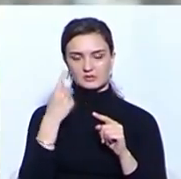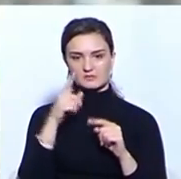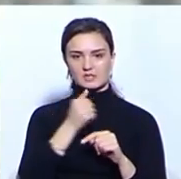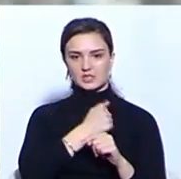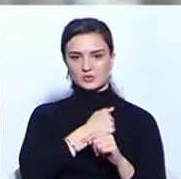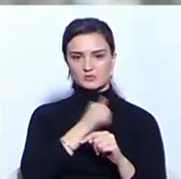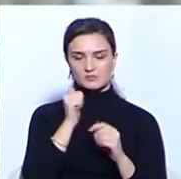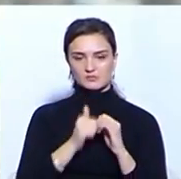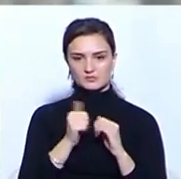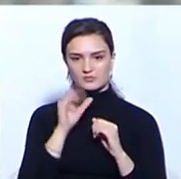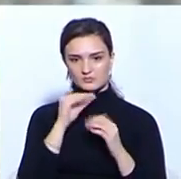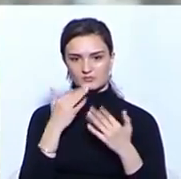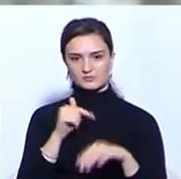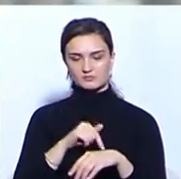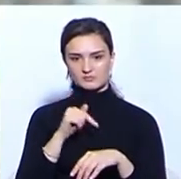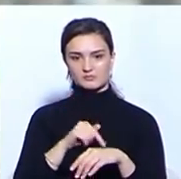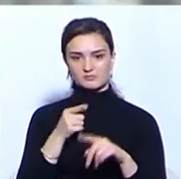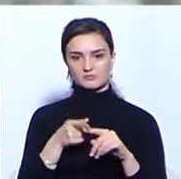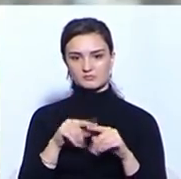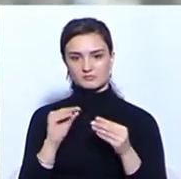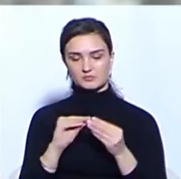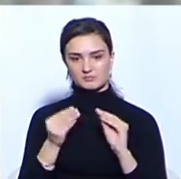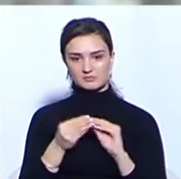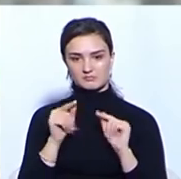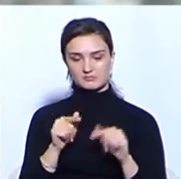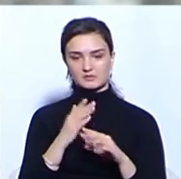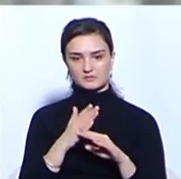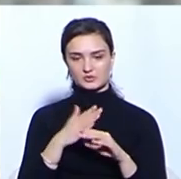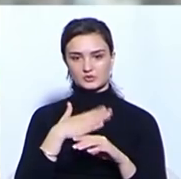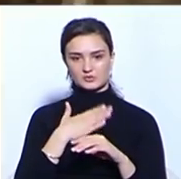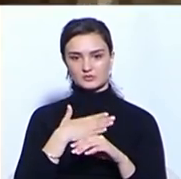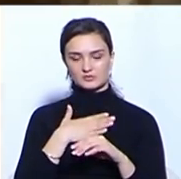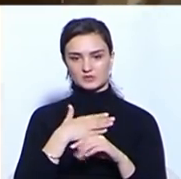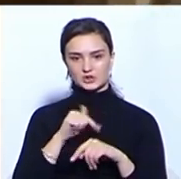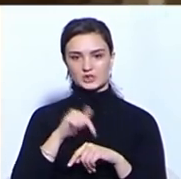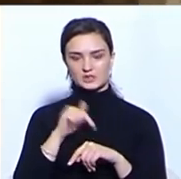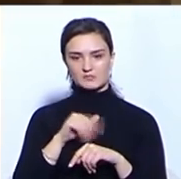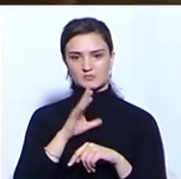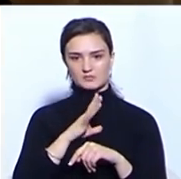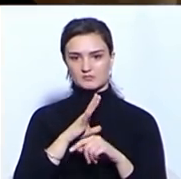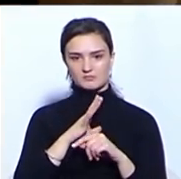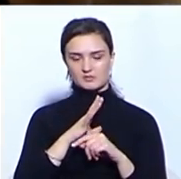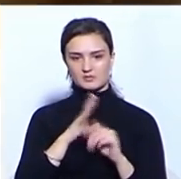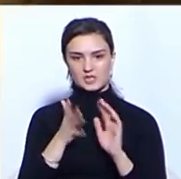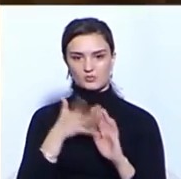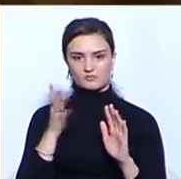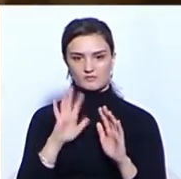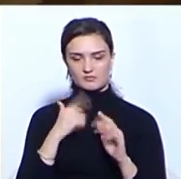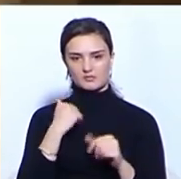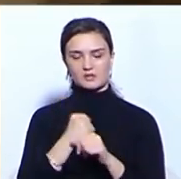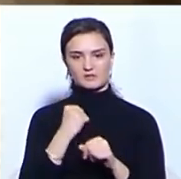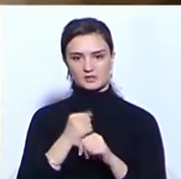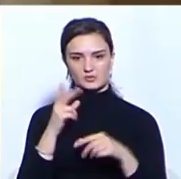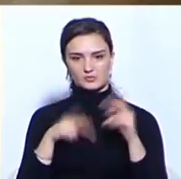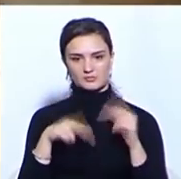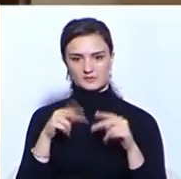გეცოდება ყოველთვის და არ უკვე როცა შენ თვითონ ეჯახები ამ პრობლემას, ჩემი შეგრძნება იყო გაურკვევლობა. გავიკეთე